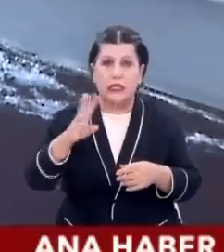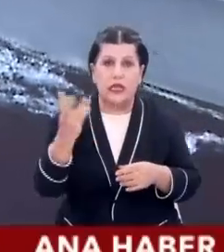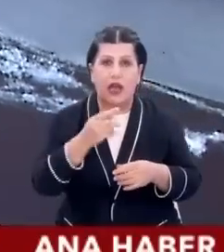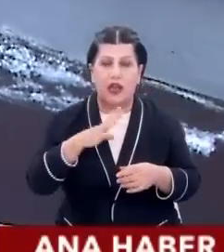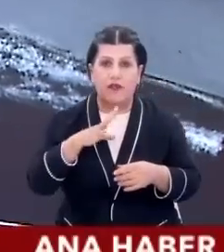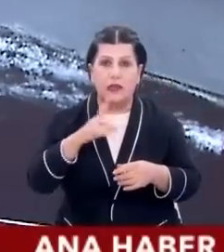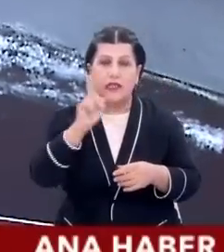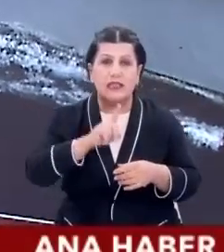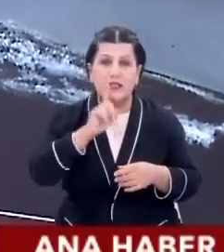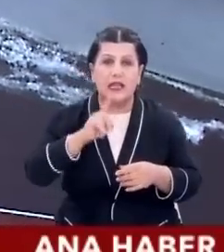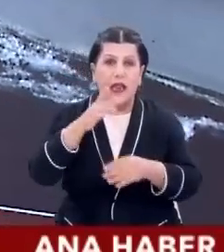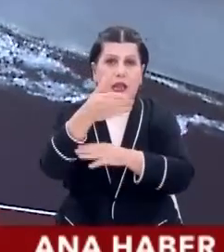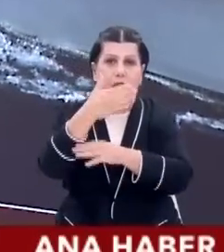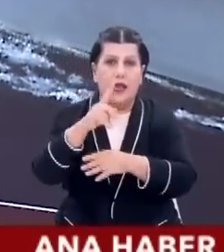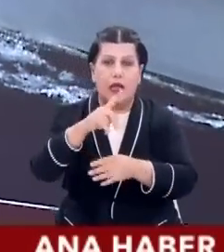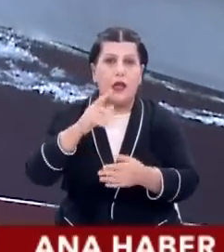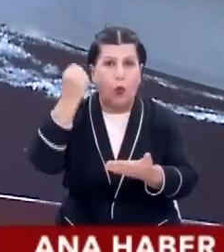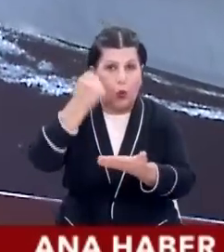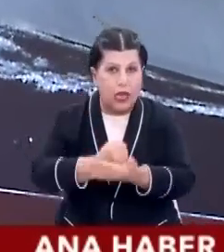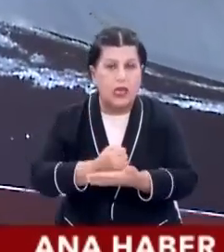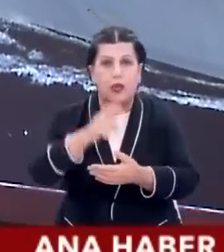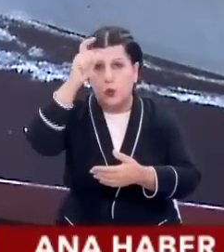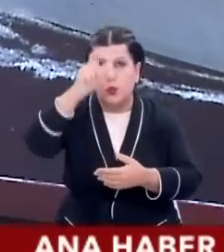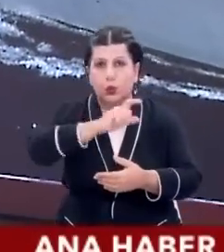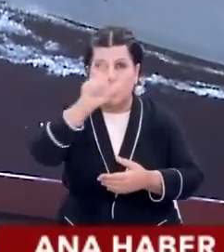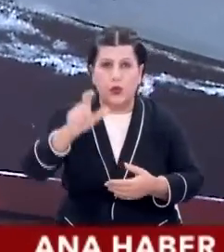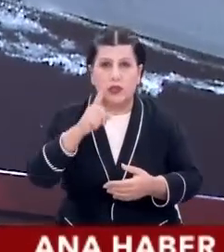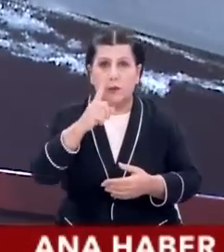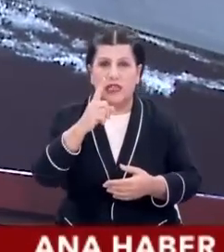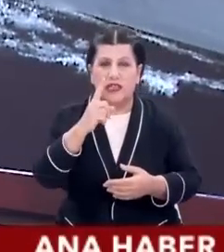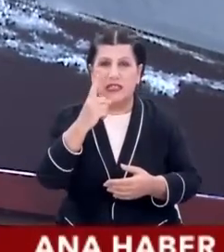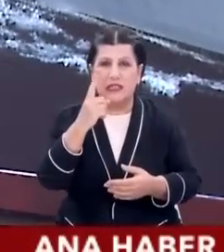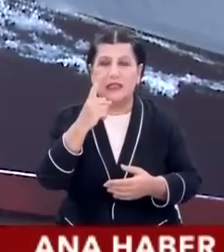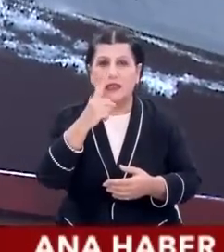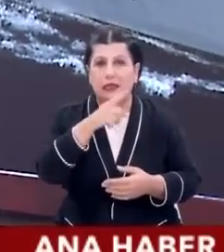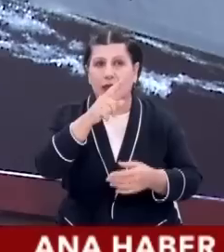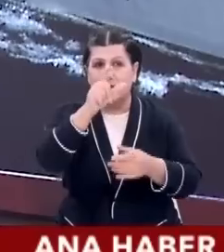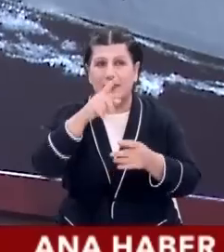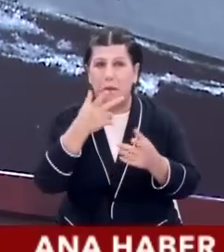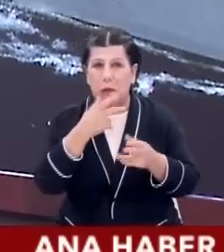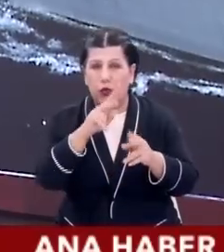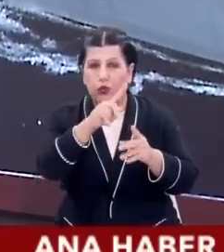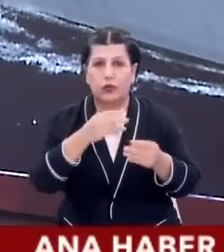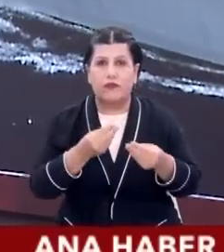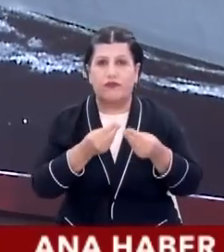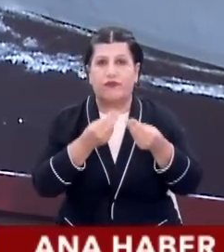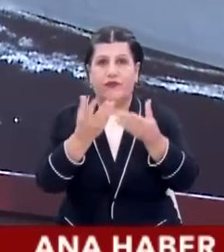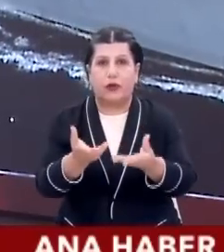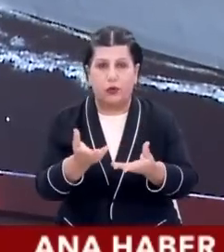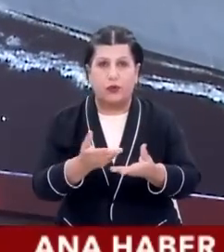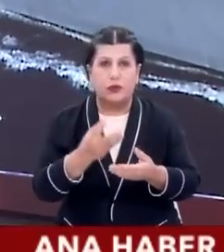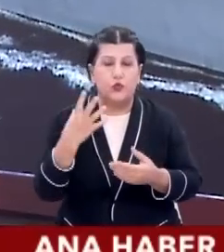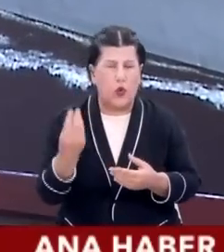var ve İngiltere okeyledi Türkiye'ye bir adet bu fırkateynden geliyor çok iyi